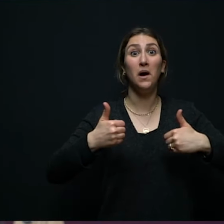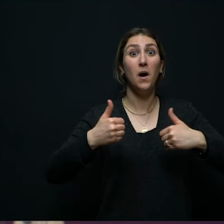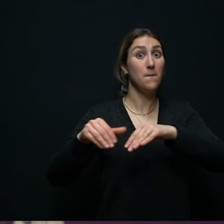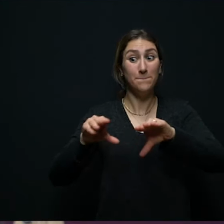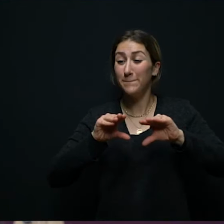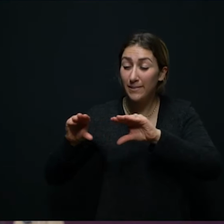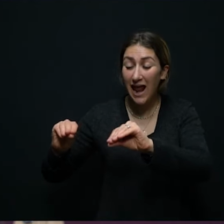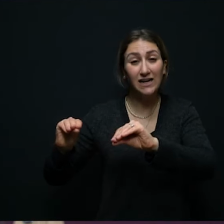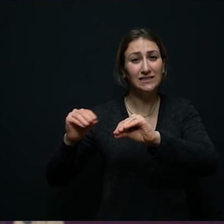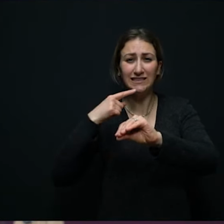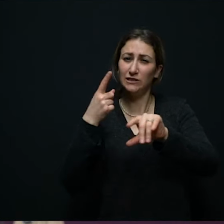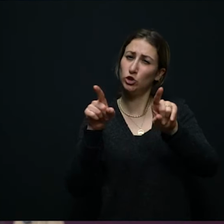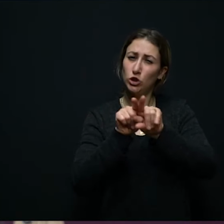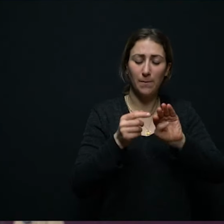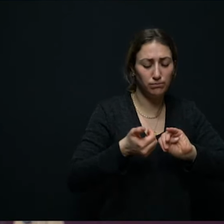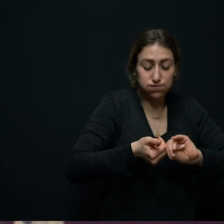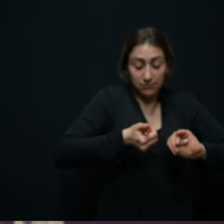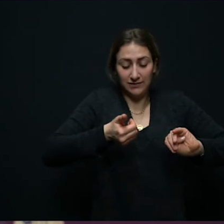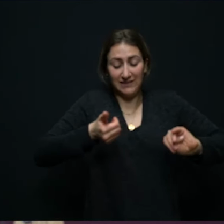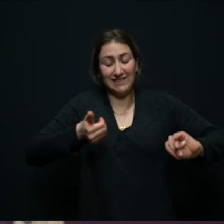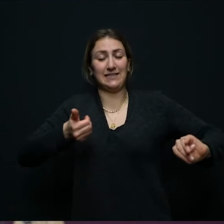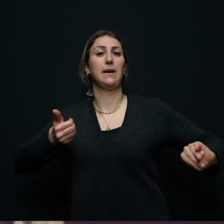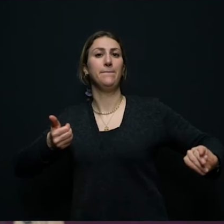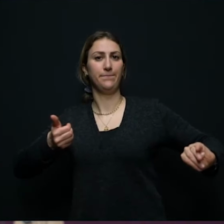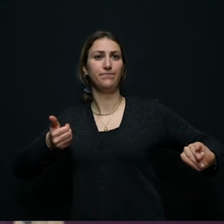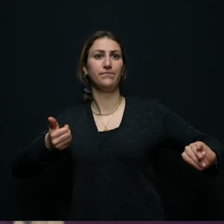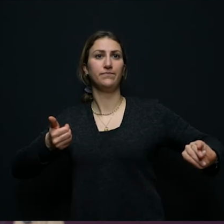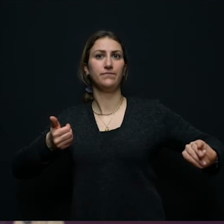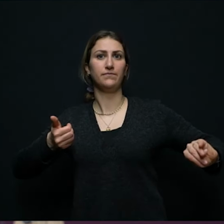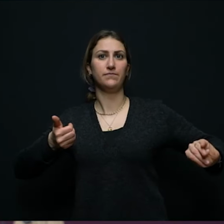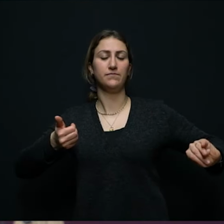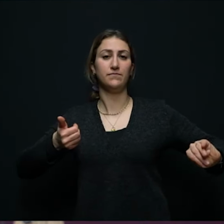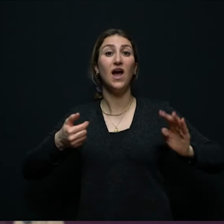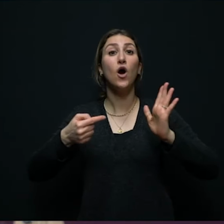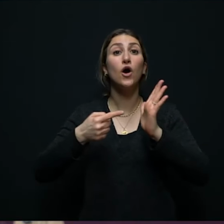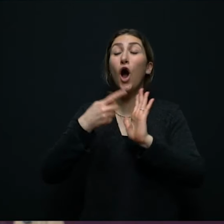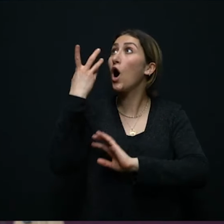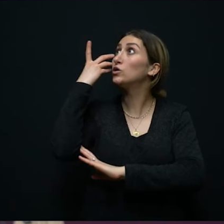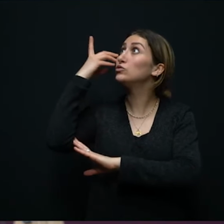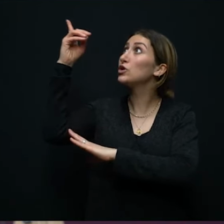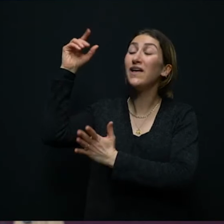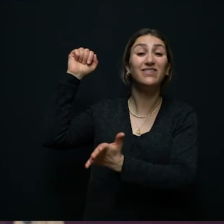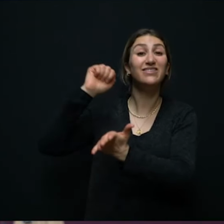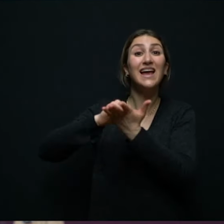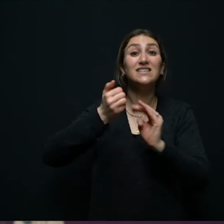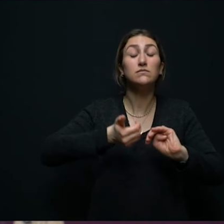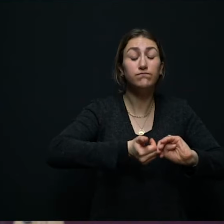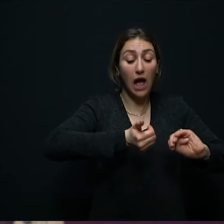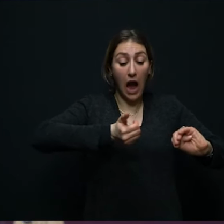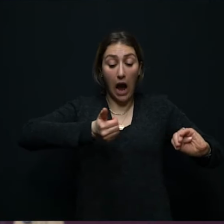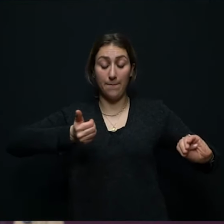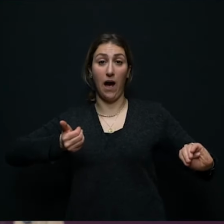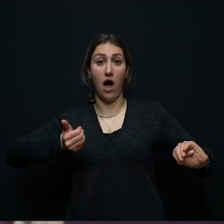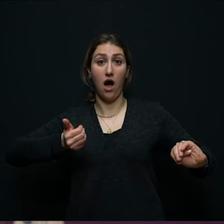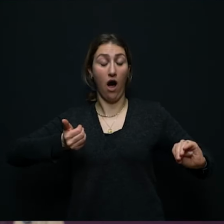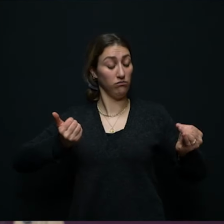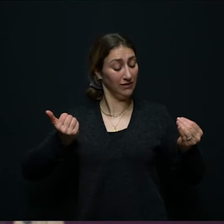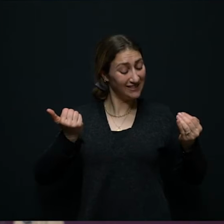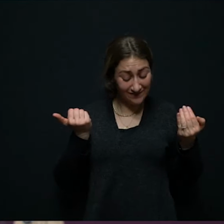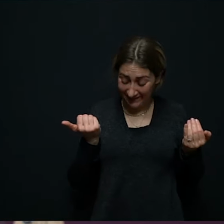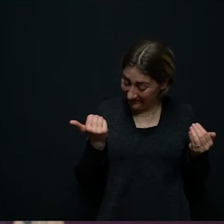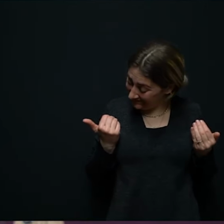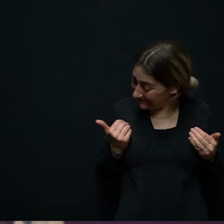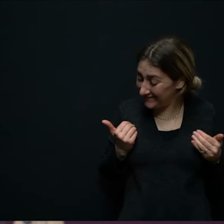part ces personnes et ces choses ne pouvais plus servir à un usage ordinaire